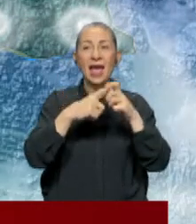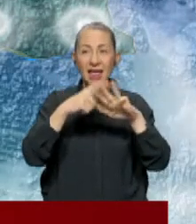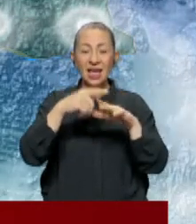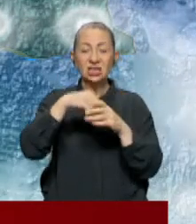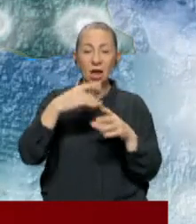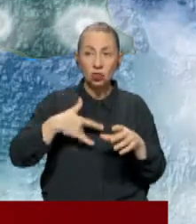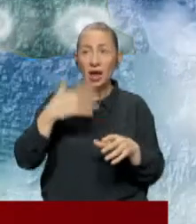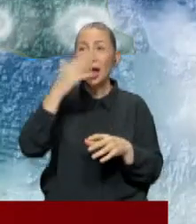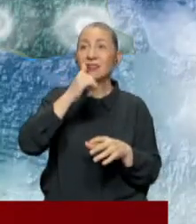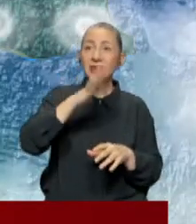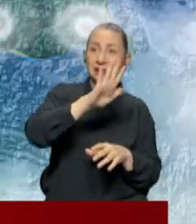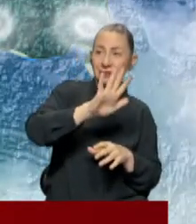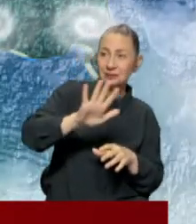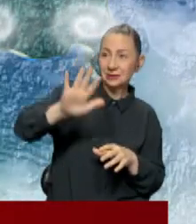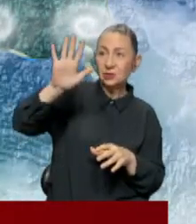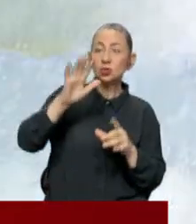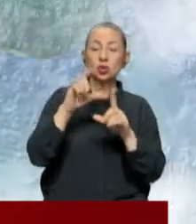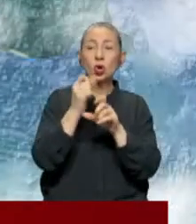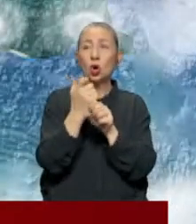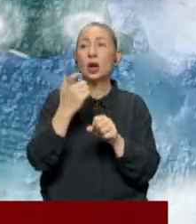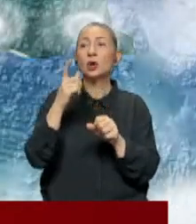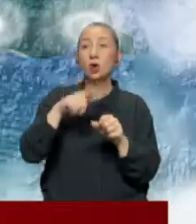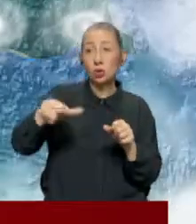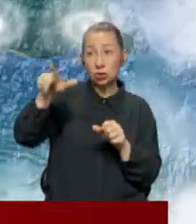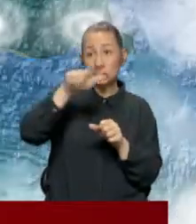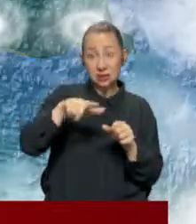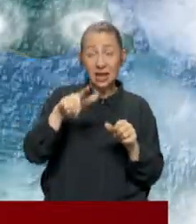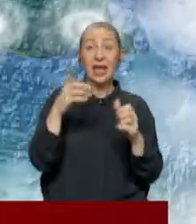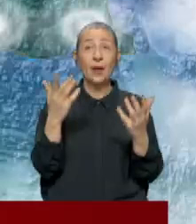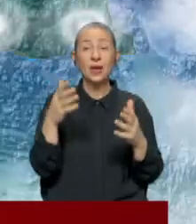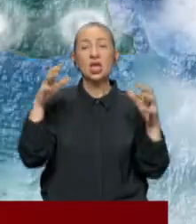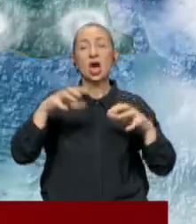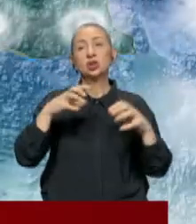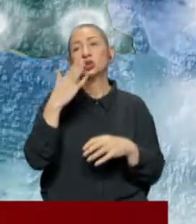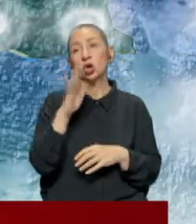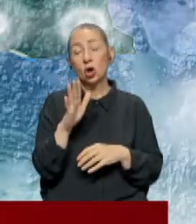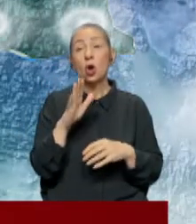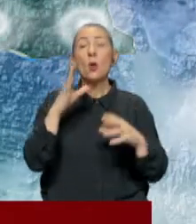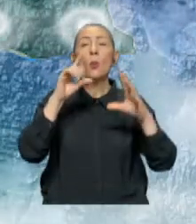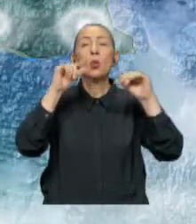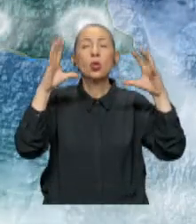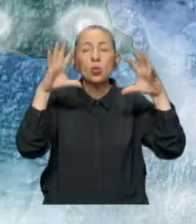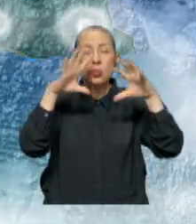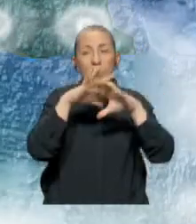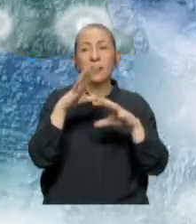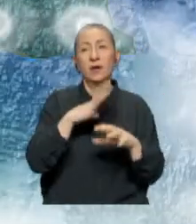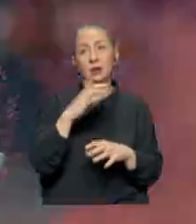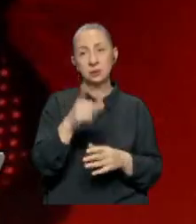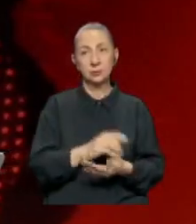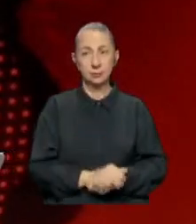Anadolu ile Karadeniz'in doğusu Doğu Anadolu ve Güneydoğu Anadolu'da ise yağış yok. Bulutlu bir hava hakim